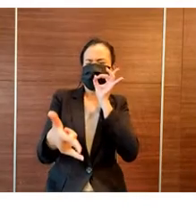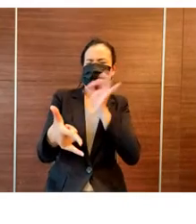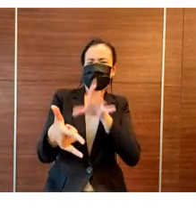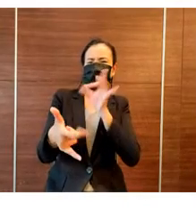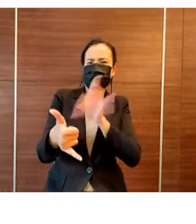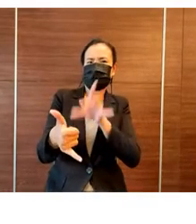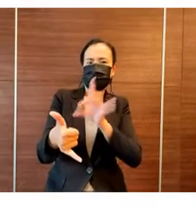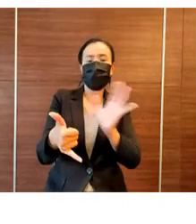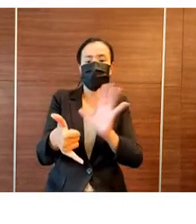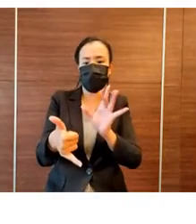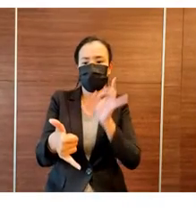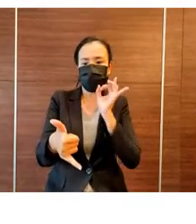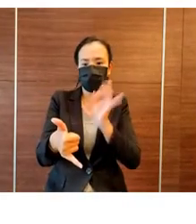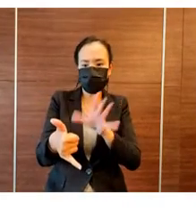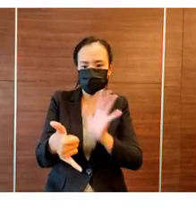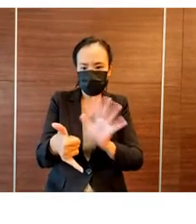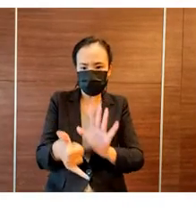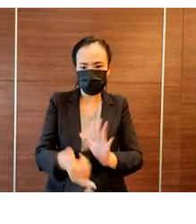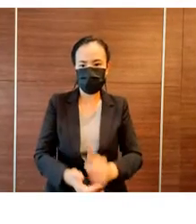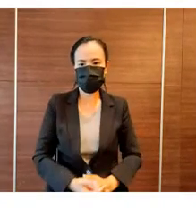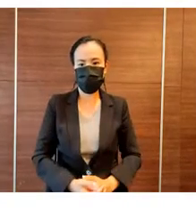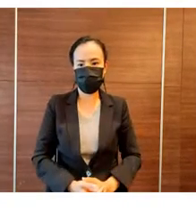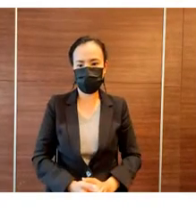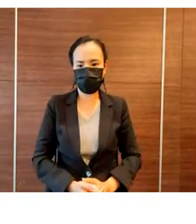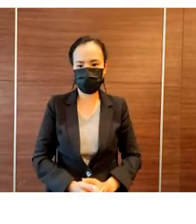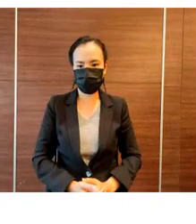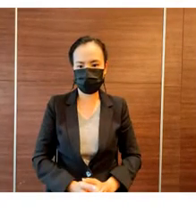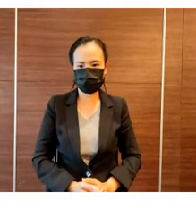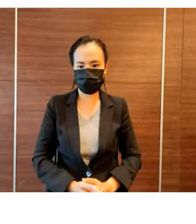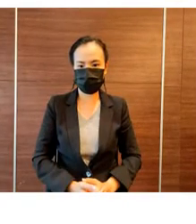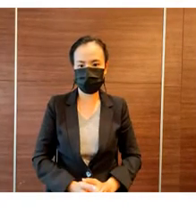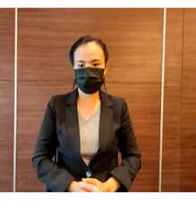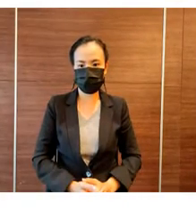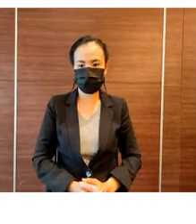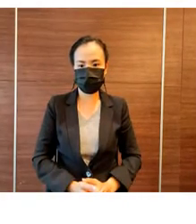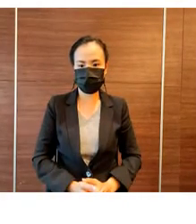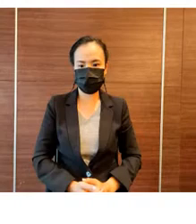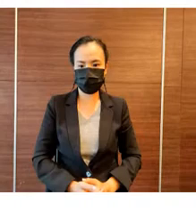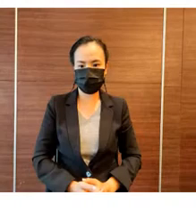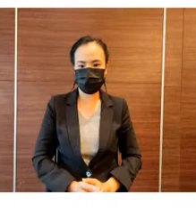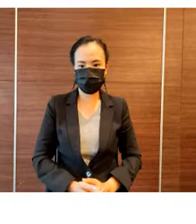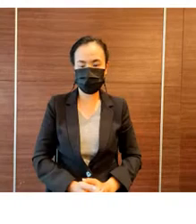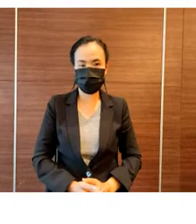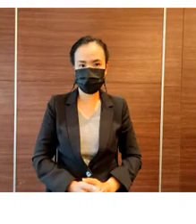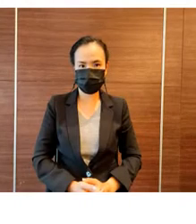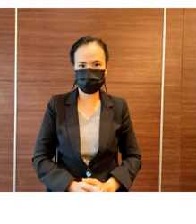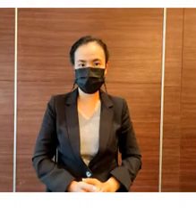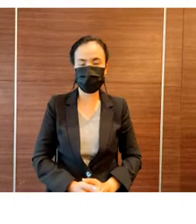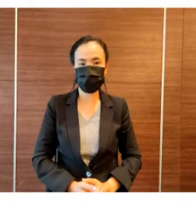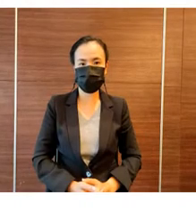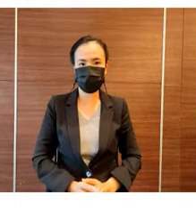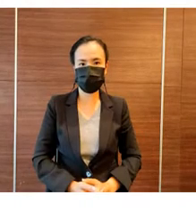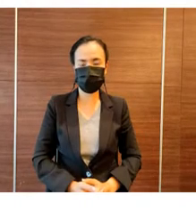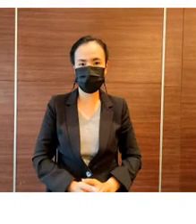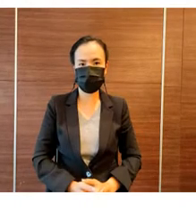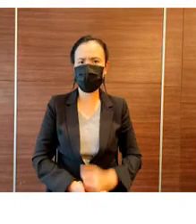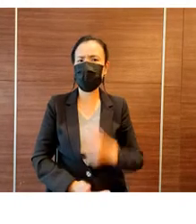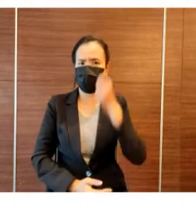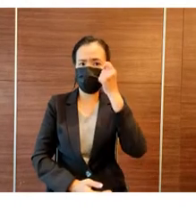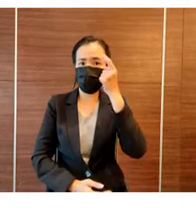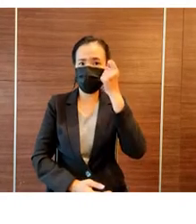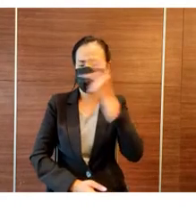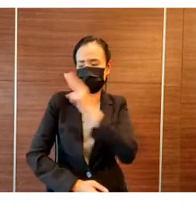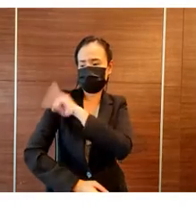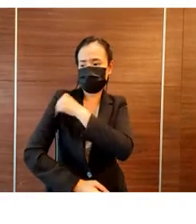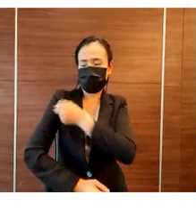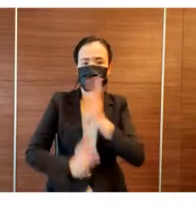ดเชื้อซึ่งกินยาต้านอย่างดีนะครับนะ healthcare providers นะครับคือบุคลากรแพทย์นะครับต้องเข้าใจบุ